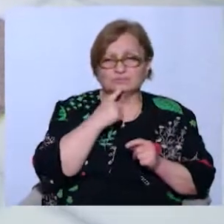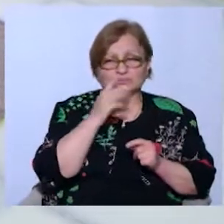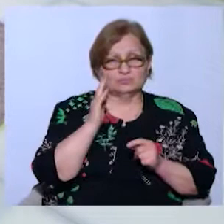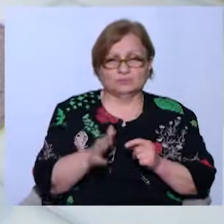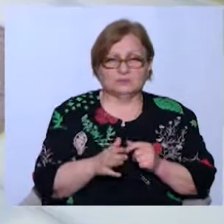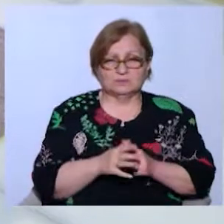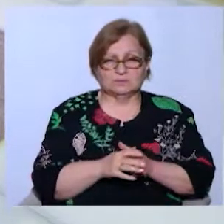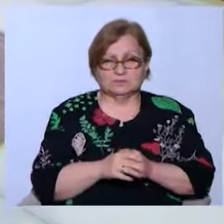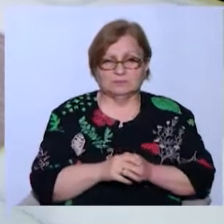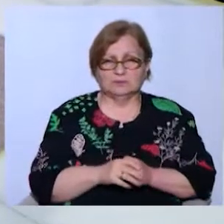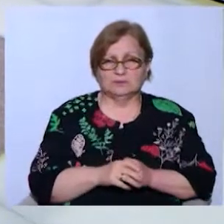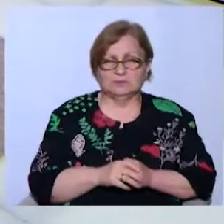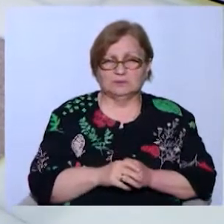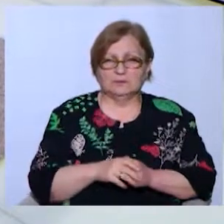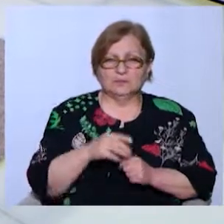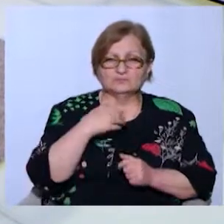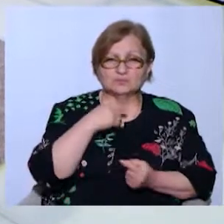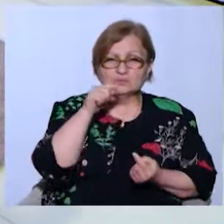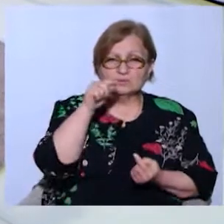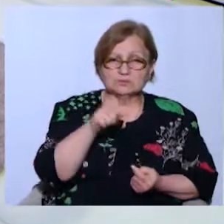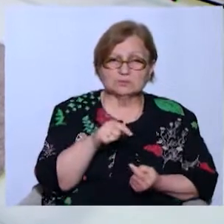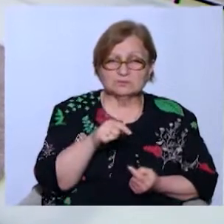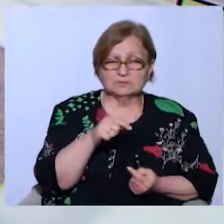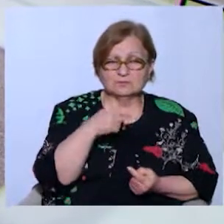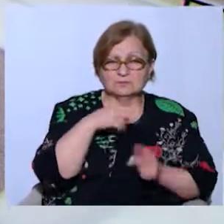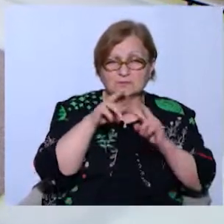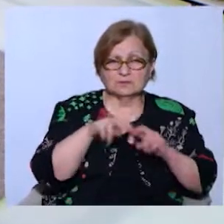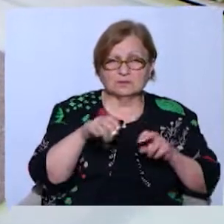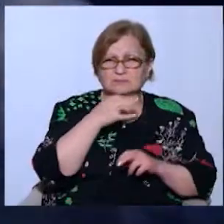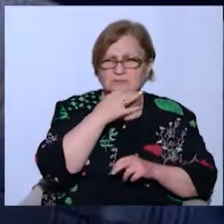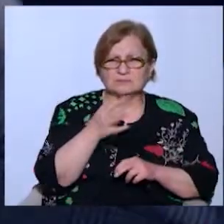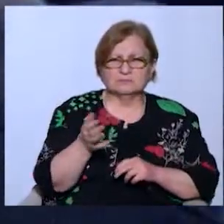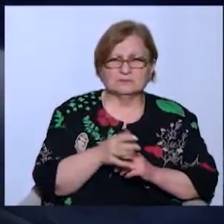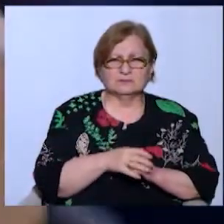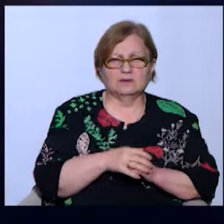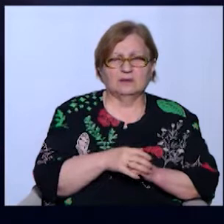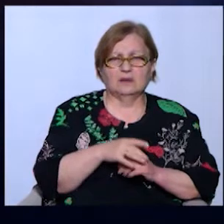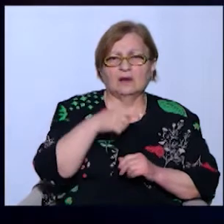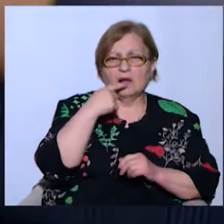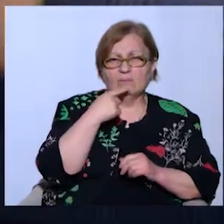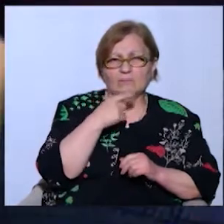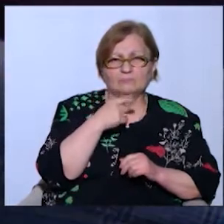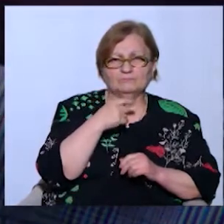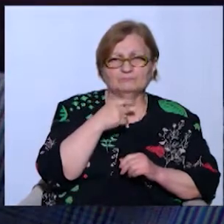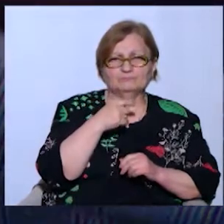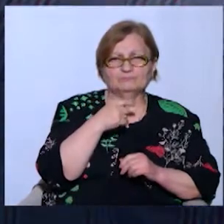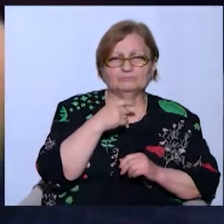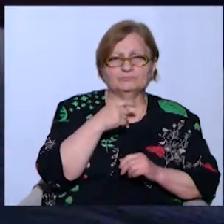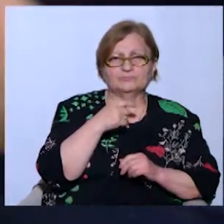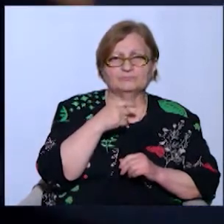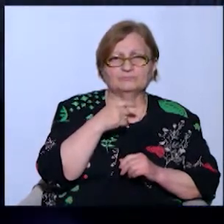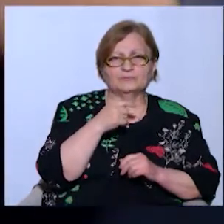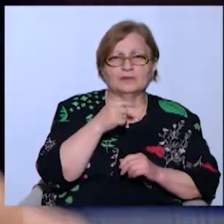აი მოდით შესაბამისად განვიხილოთ ნებისმიერი, აი როდესაც ამბობენ ალბათობაზე, პირველ რიგში შეთანხმდეთ, ეს კი ჩვენ